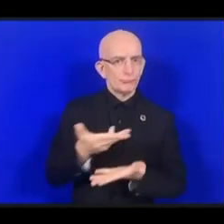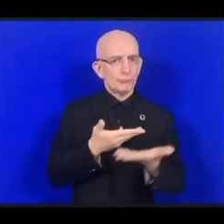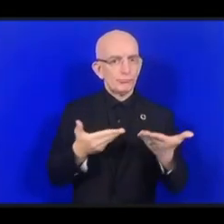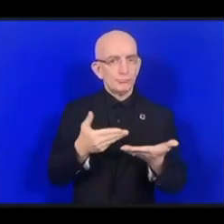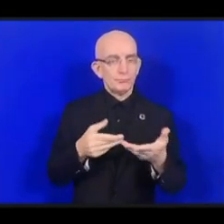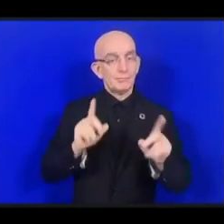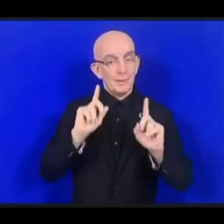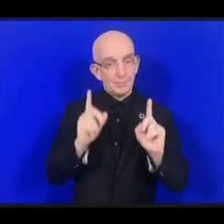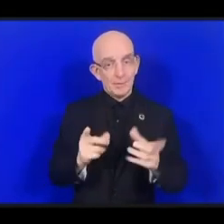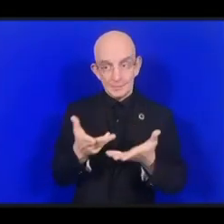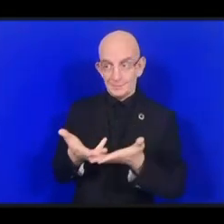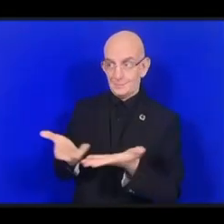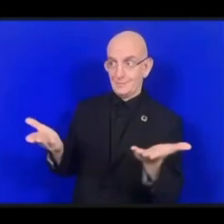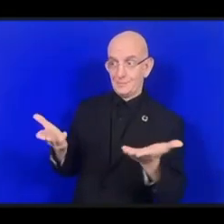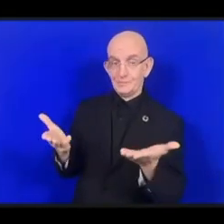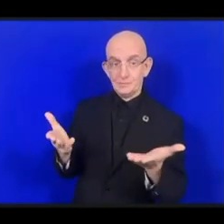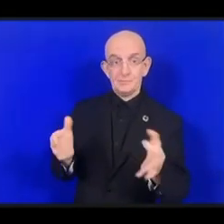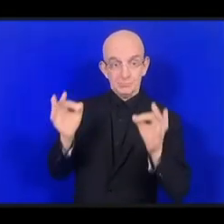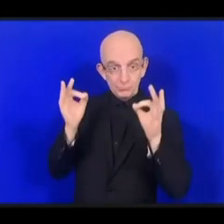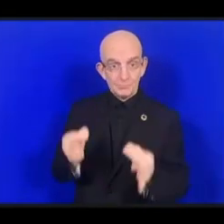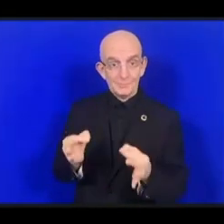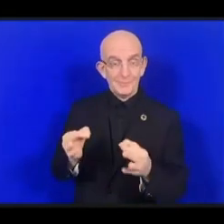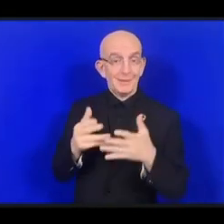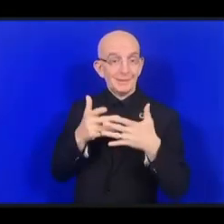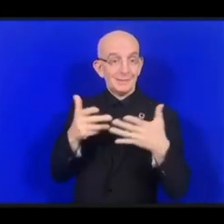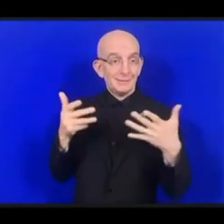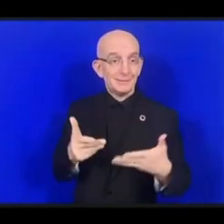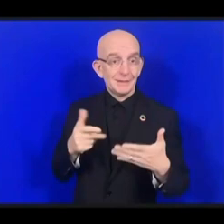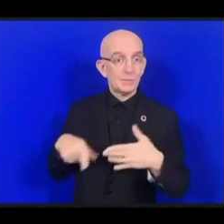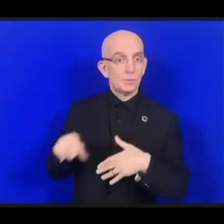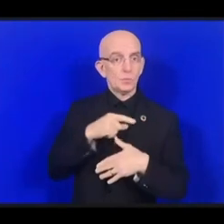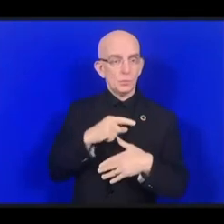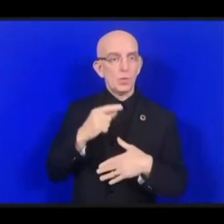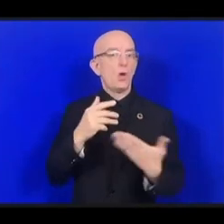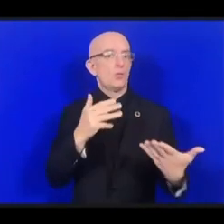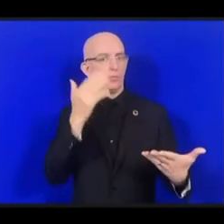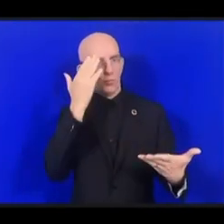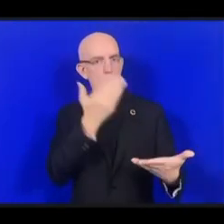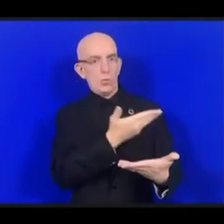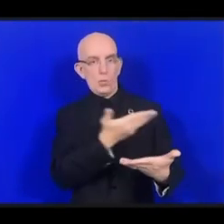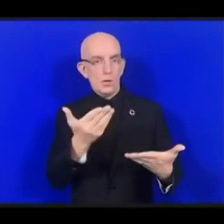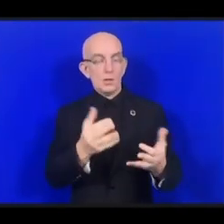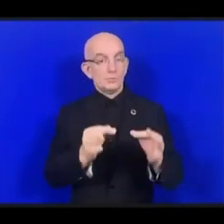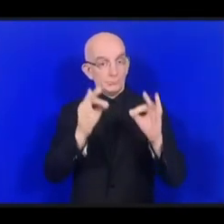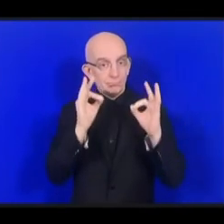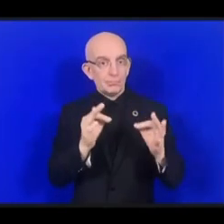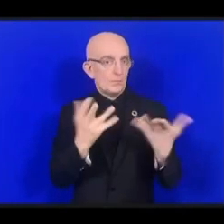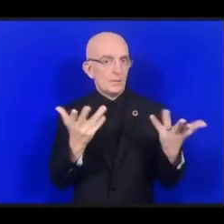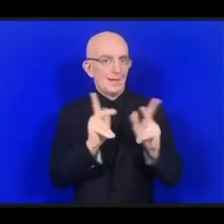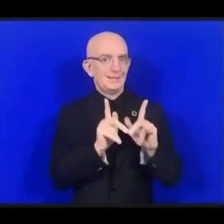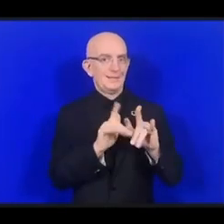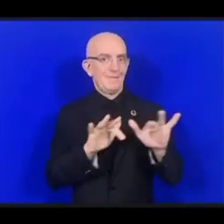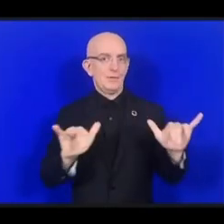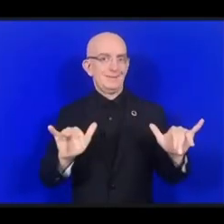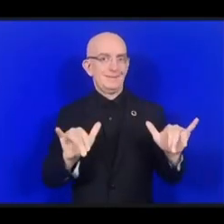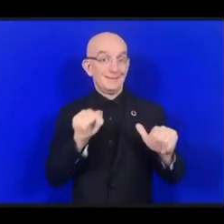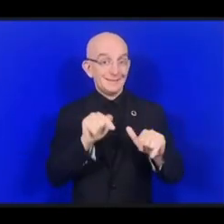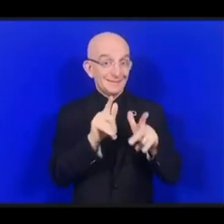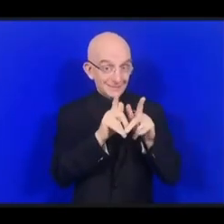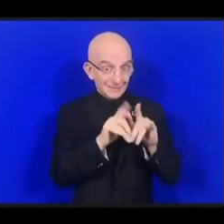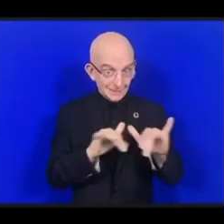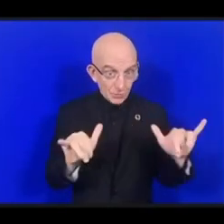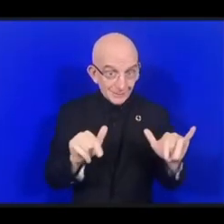のでより意味あるマルチステークホルダーリズムを実践するためにはさらなるジェンダー